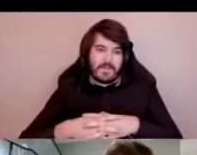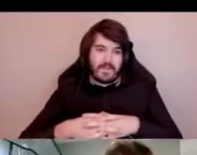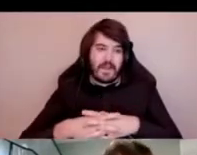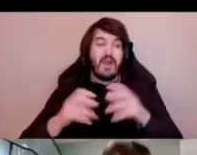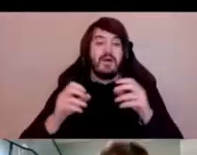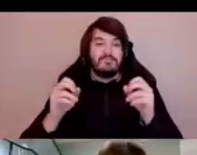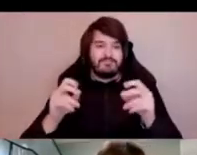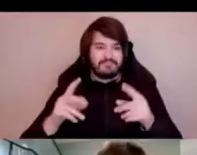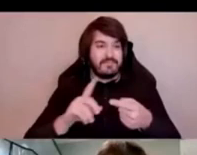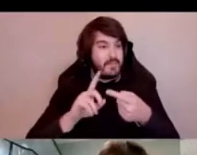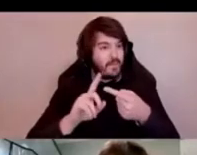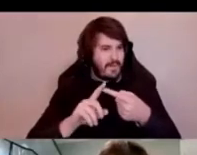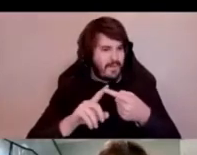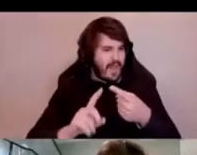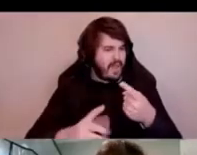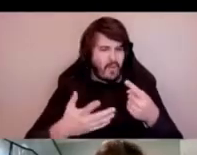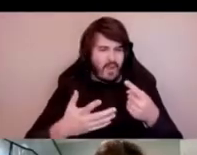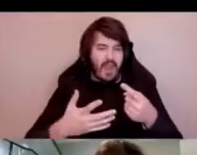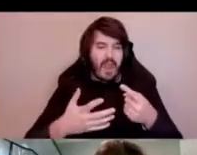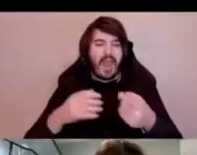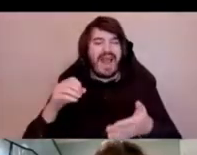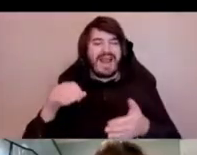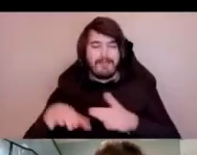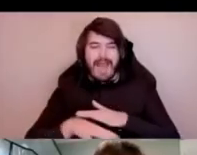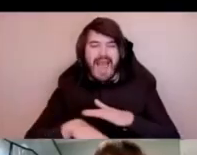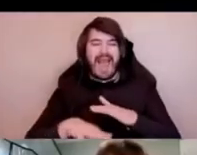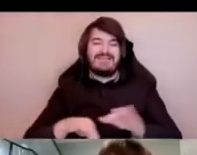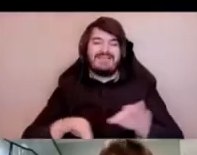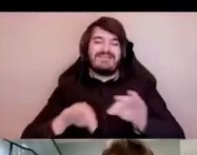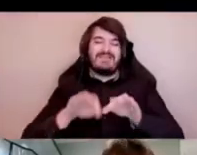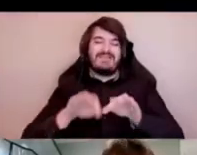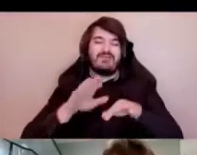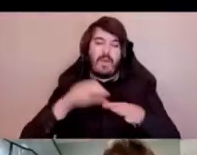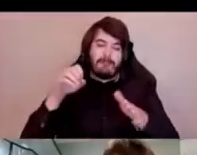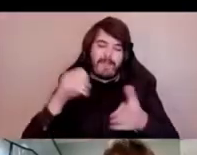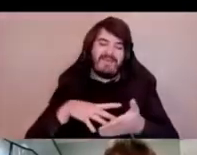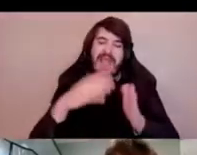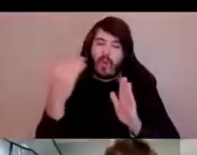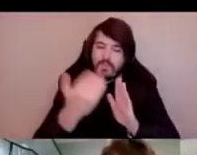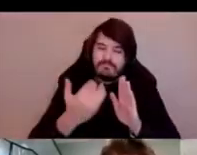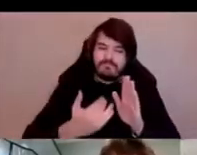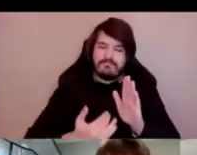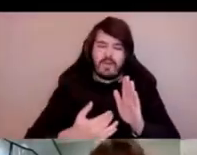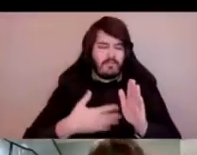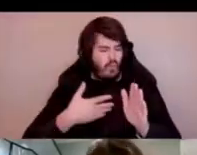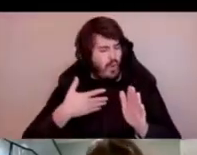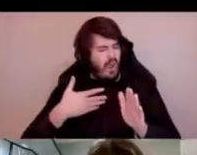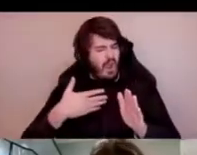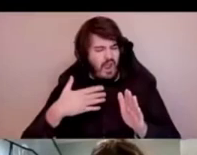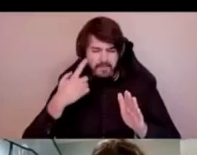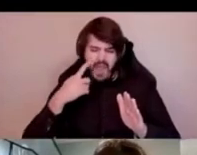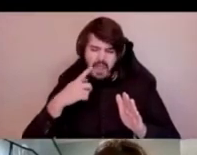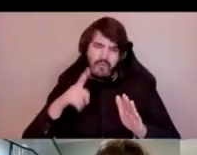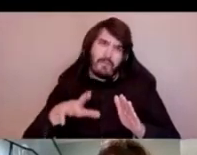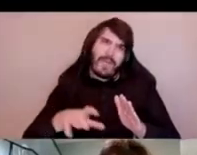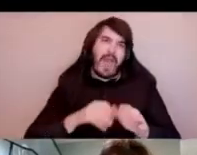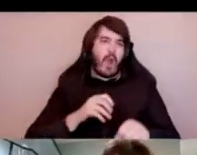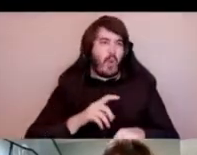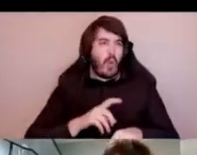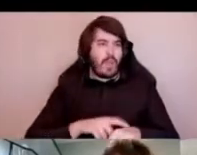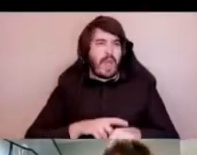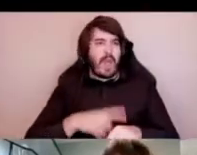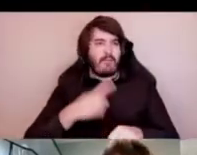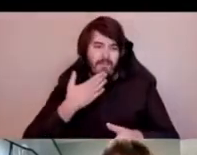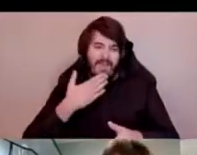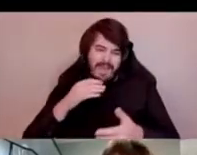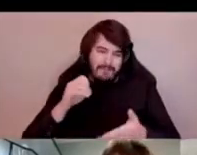Premièrement, les bases de la planification. Donc, pourquoi est-ce qu'on veut prendre le temps de planifier son jardin? Eh